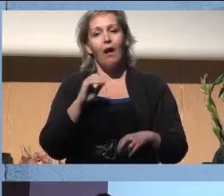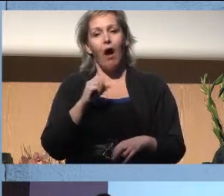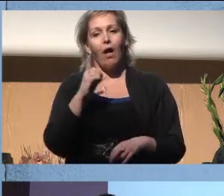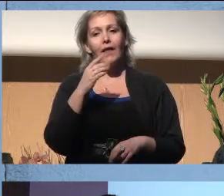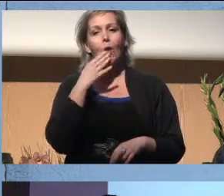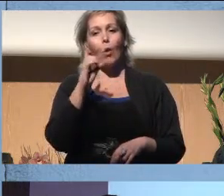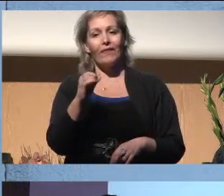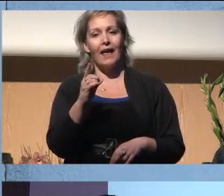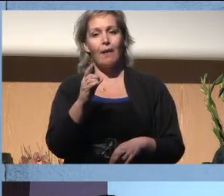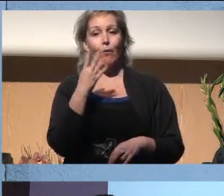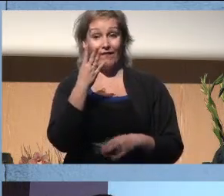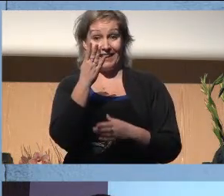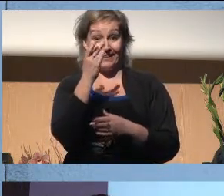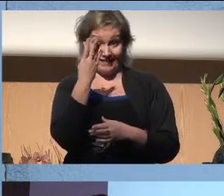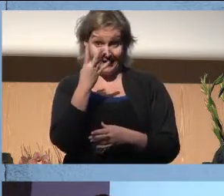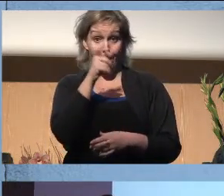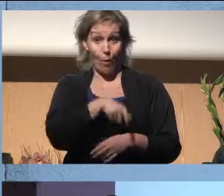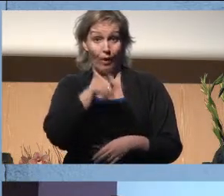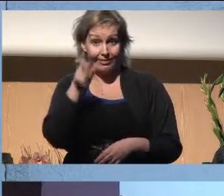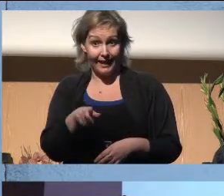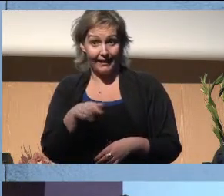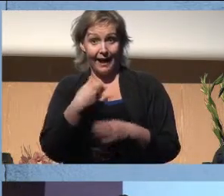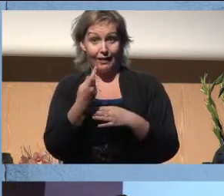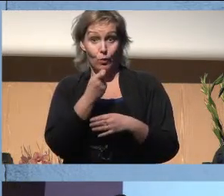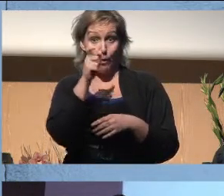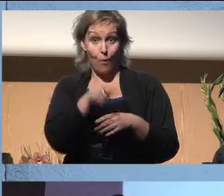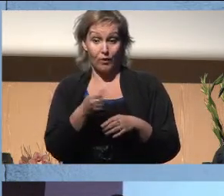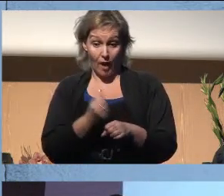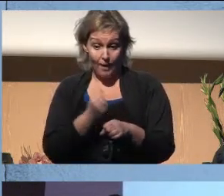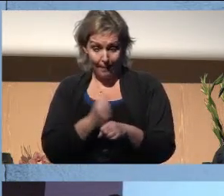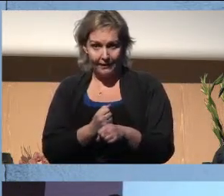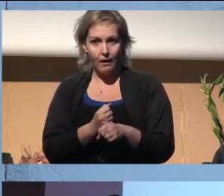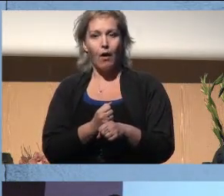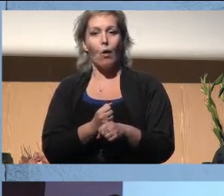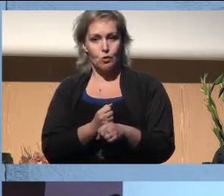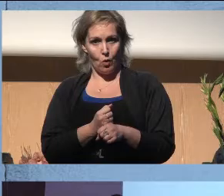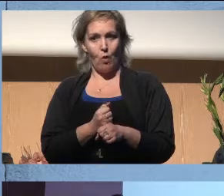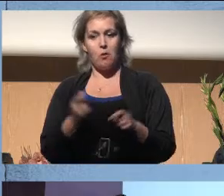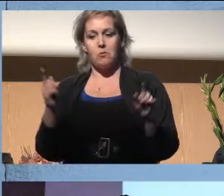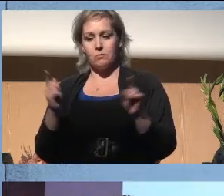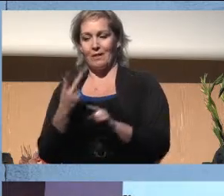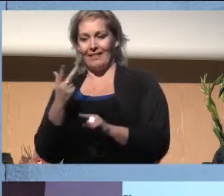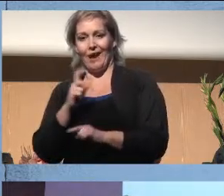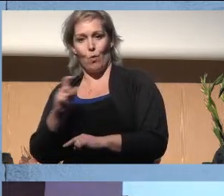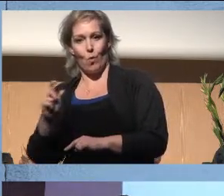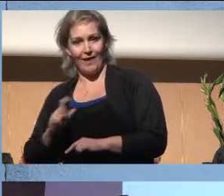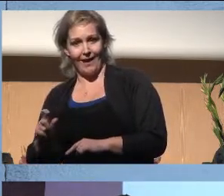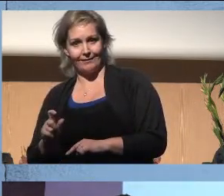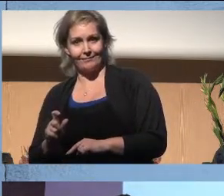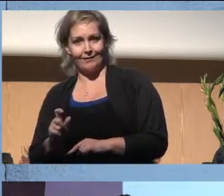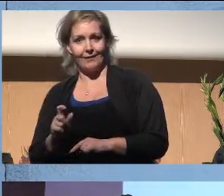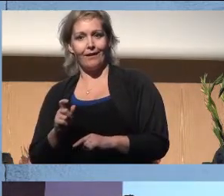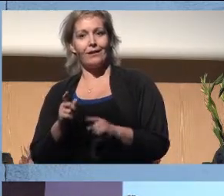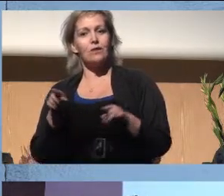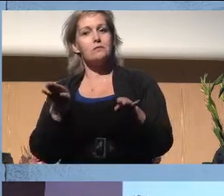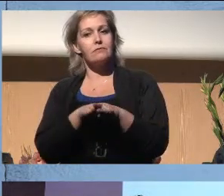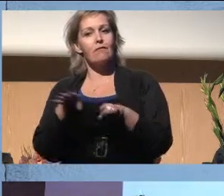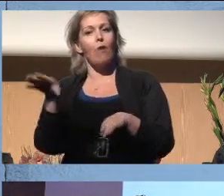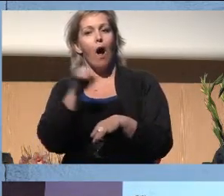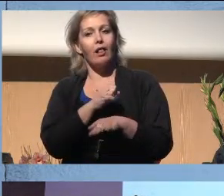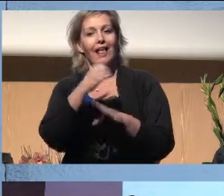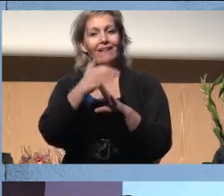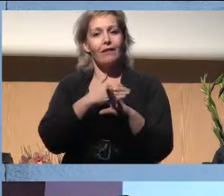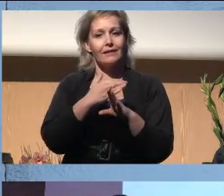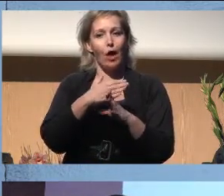ADHD på 4 månader. Nu efter några månaders arbete så kom man ner till 3 veckor. Och det såg likadant ut för alla.